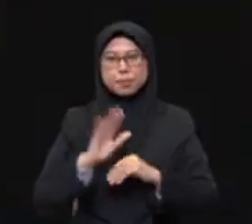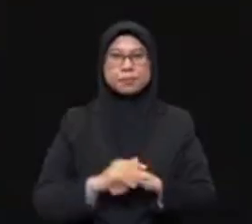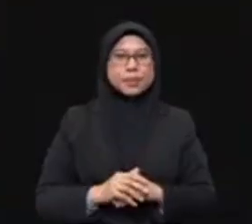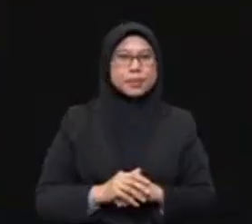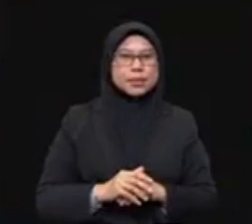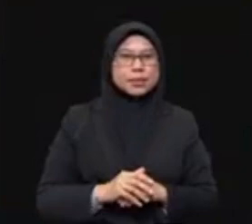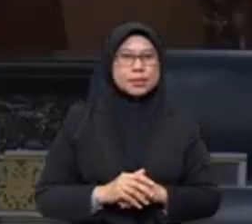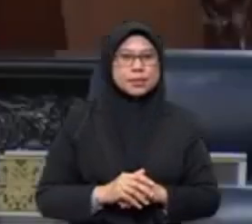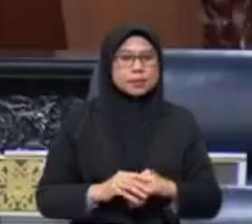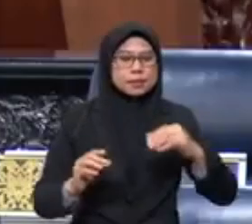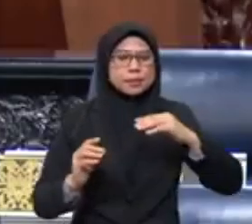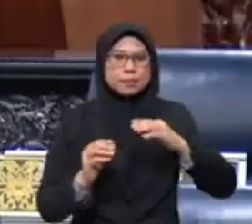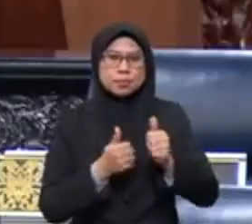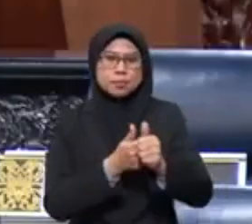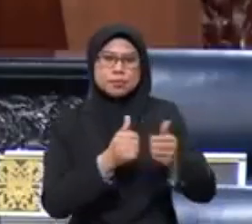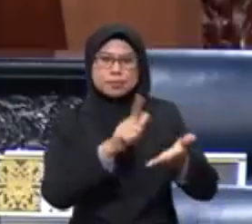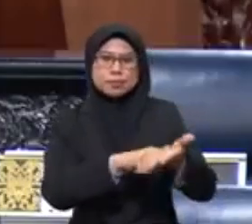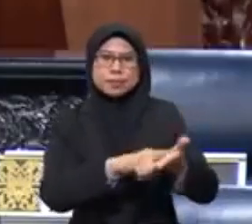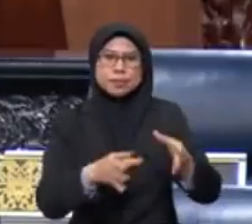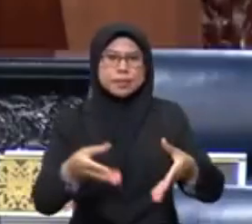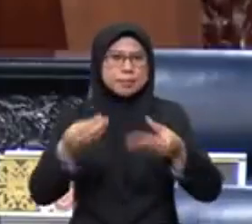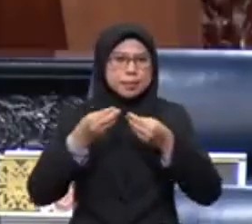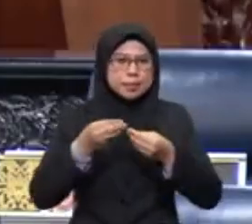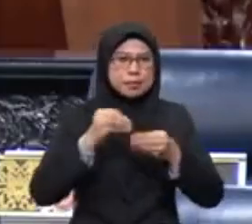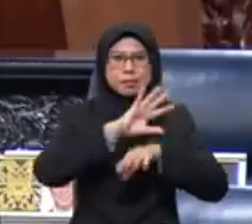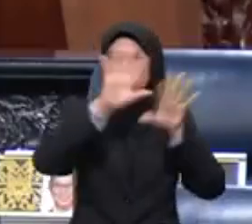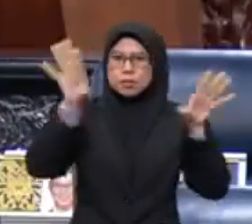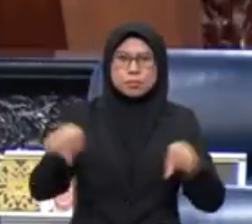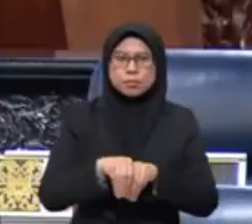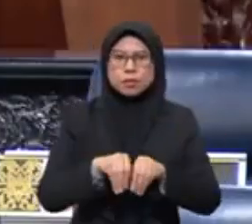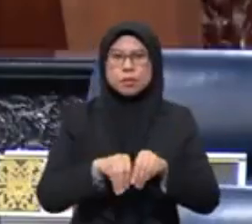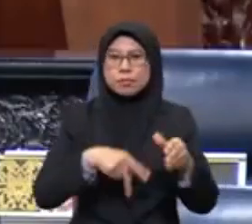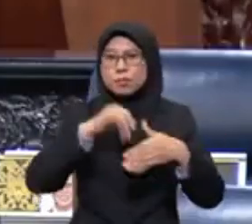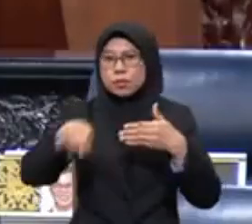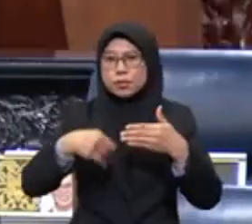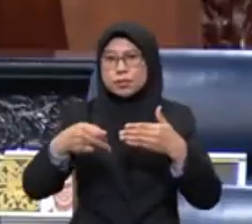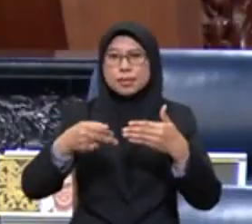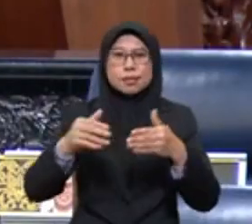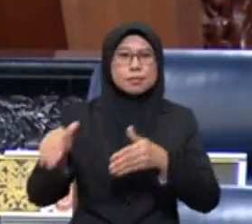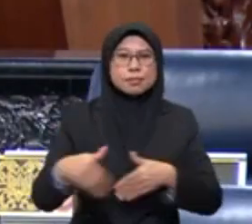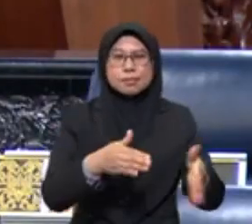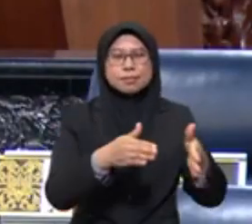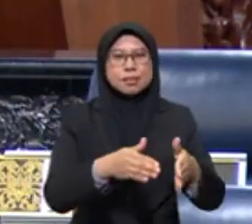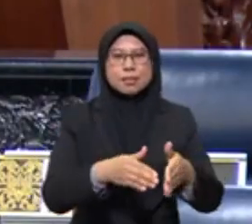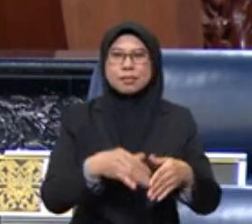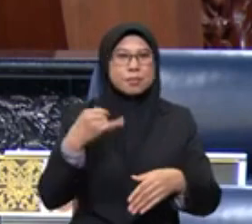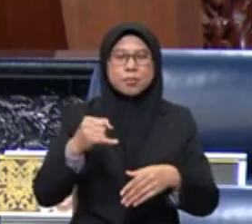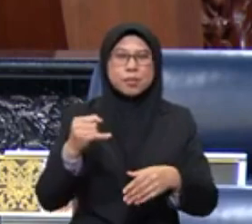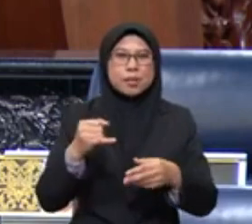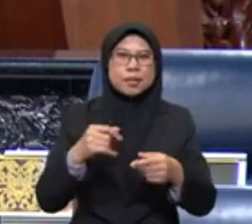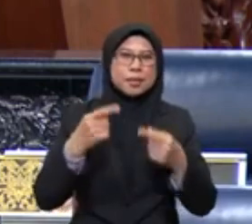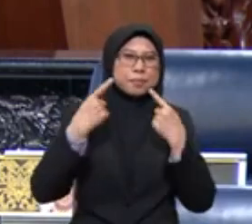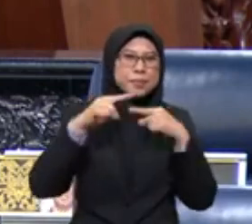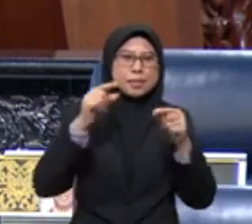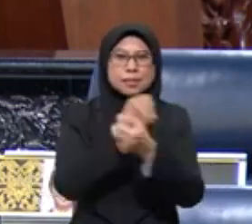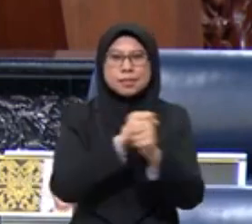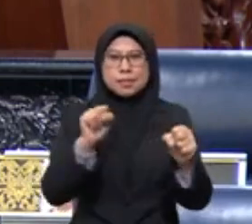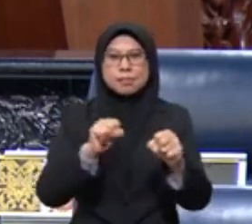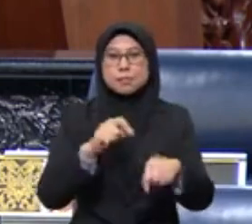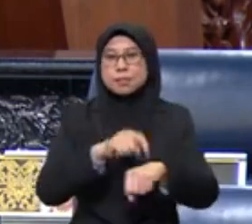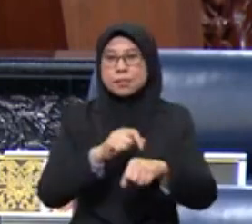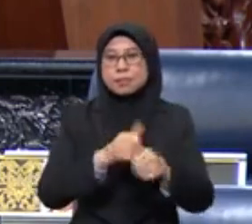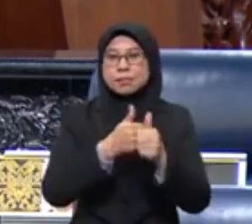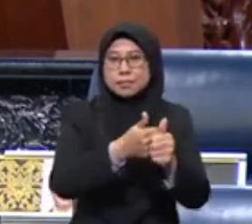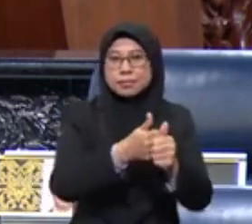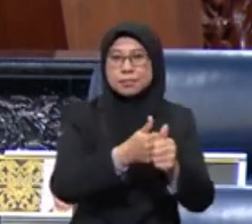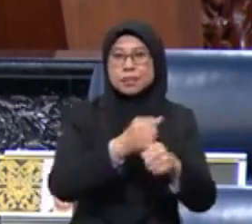Walau bagaimanapun, berdasarkan laporan yang dikeluarkan secara keseluruhannya, projek River of Life tidak akan berjaya disiapkan mengikut tempoh yang ditetapkan itu pada tahun